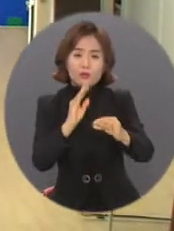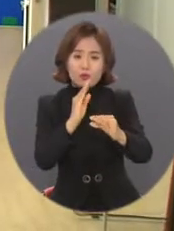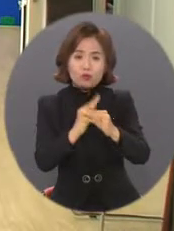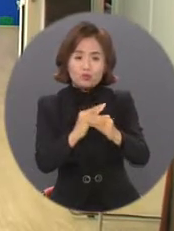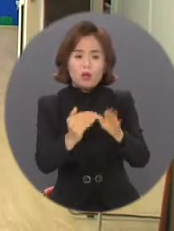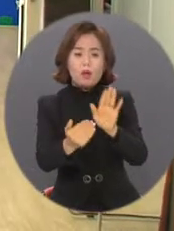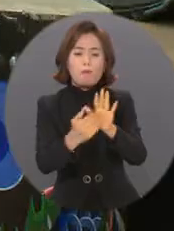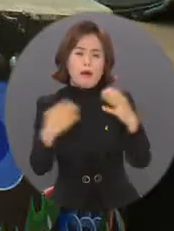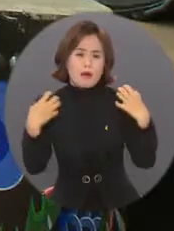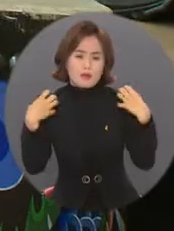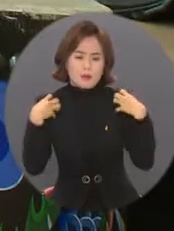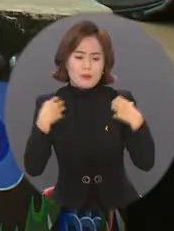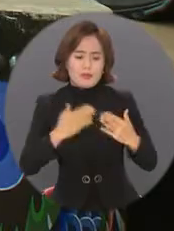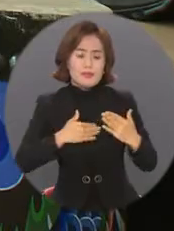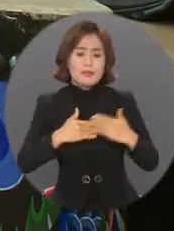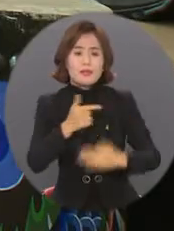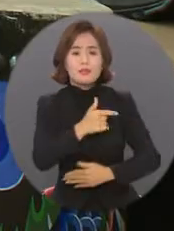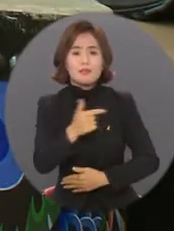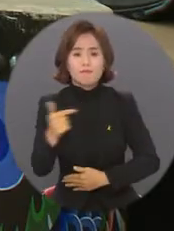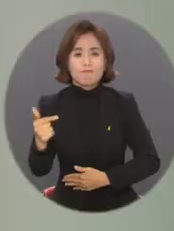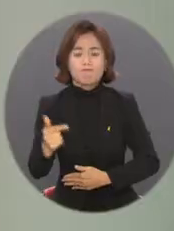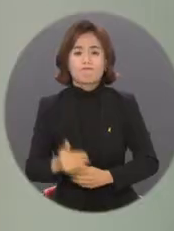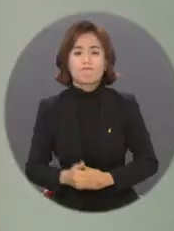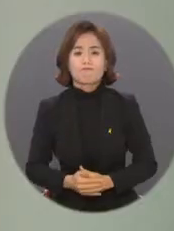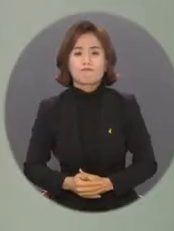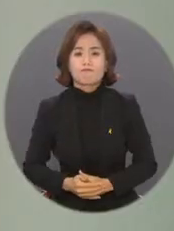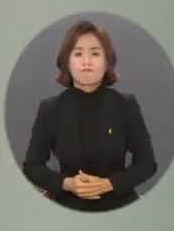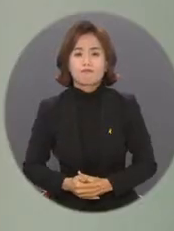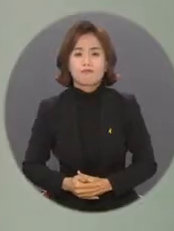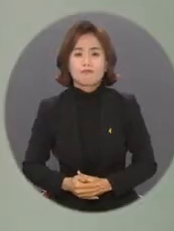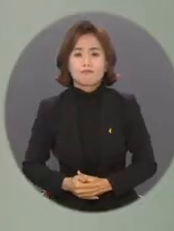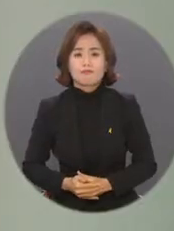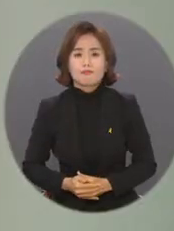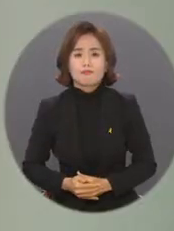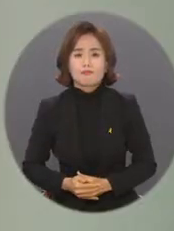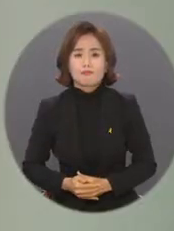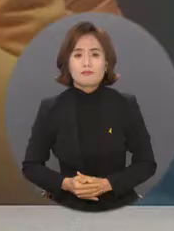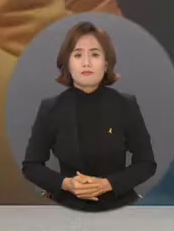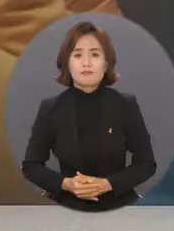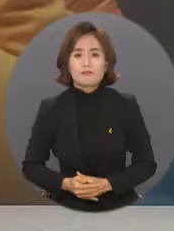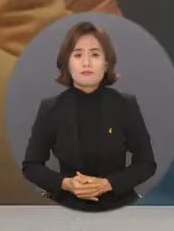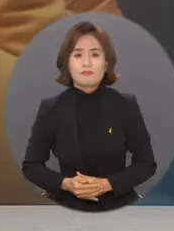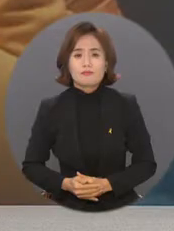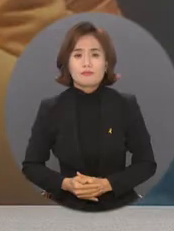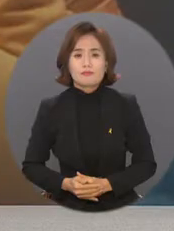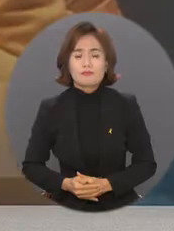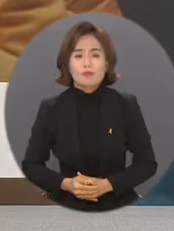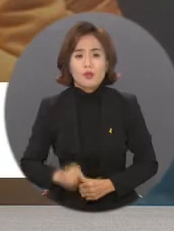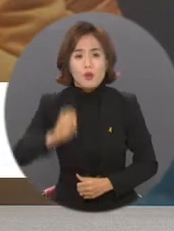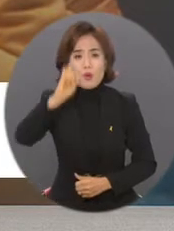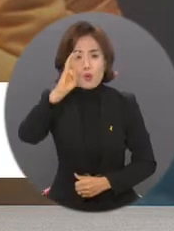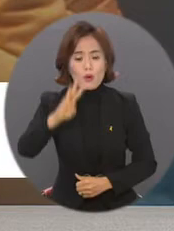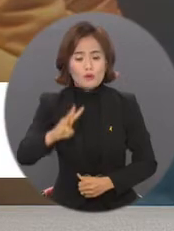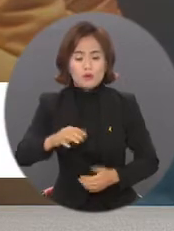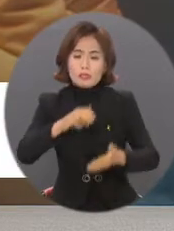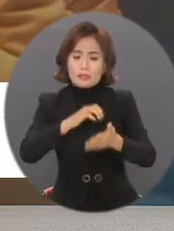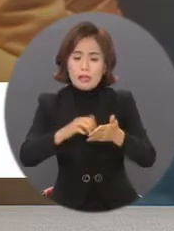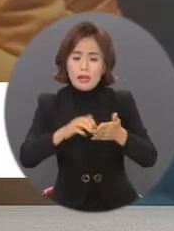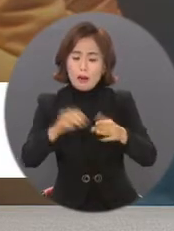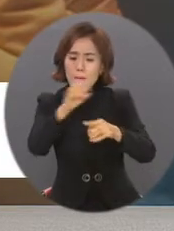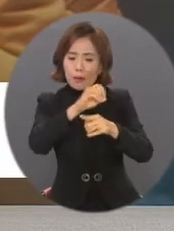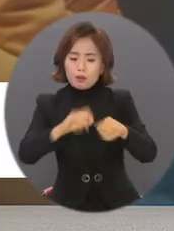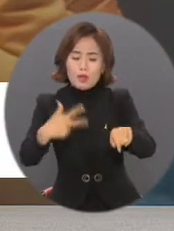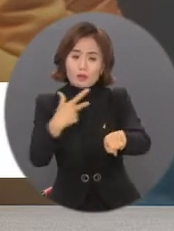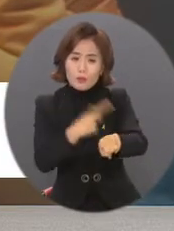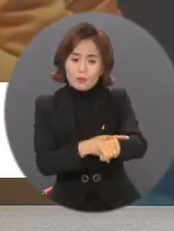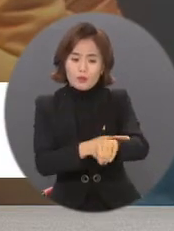방역당국 의 긴장감이 높아지고 있습니다 mbc 뉴스 김진서 입니다 광주의 인구대비 접종 완료